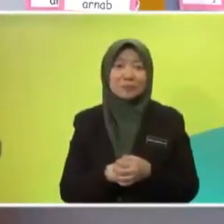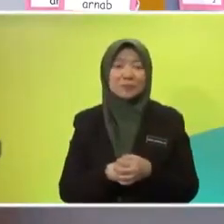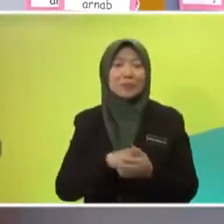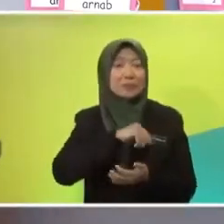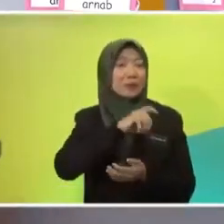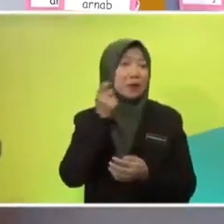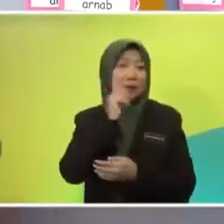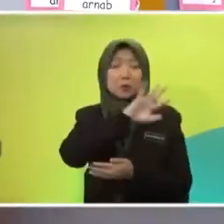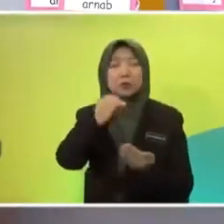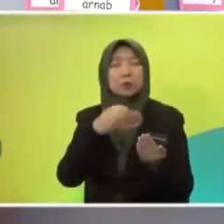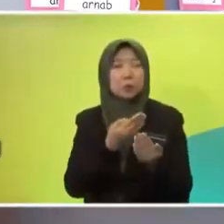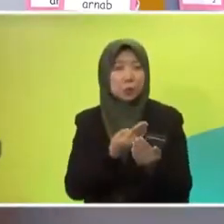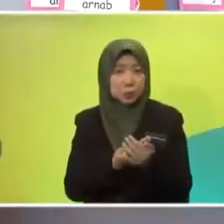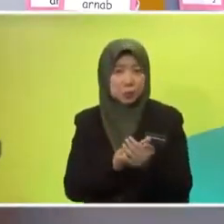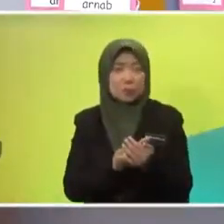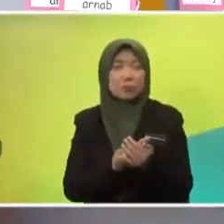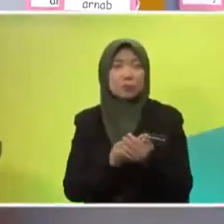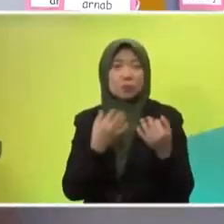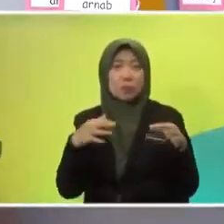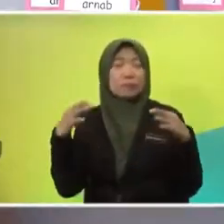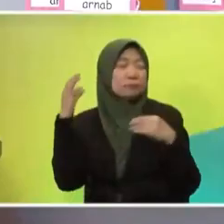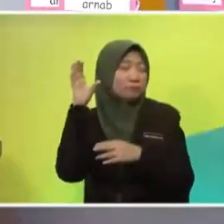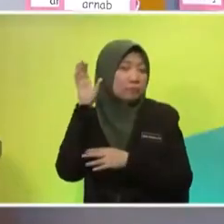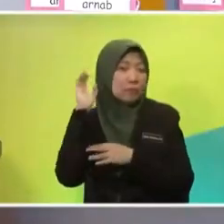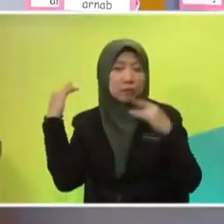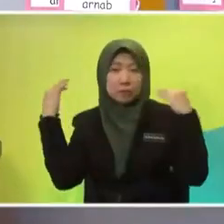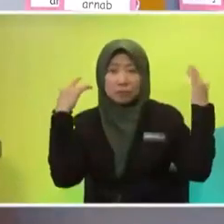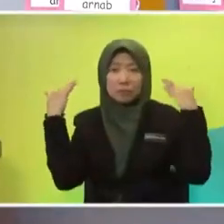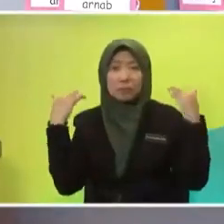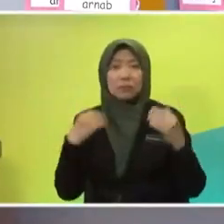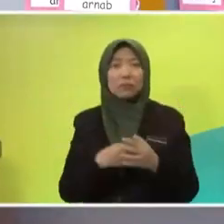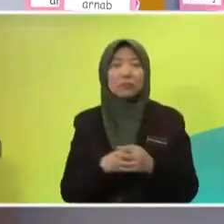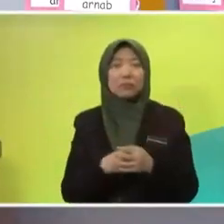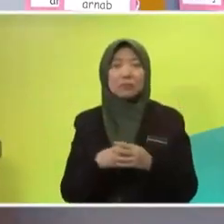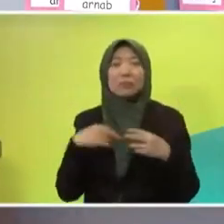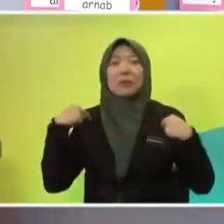dengar. Dah tentu-tentu ni bunyi haiwan yang memang tak suka mandi.